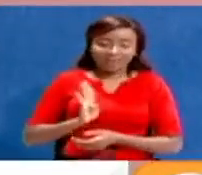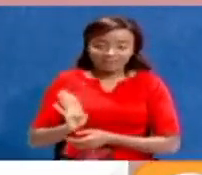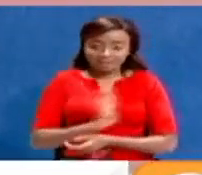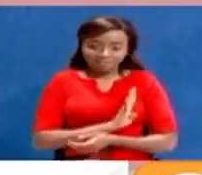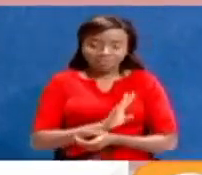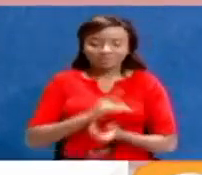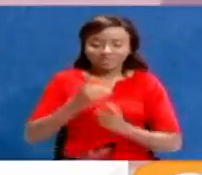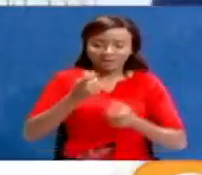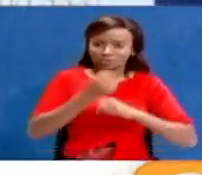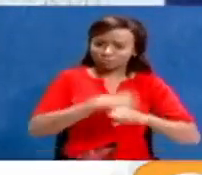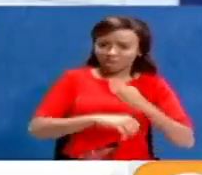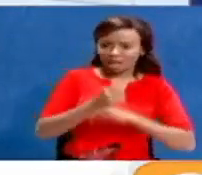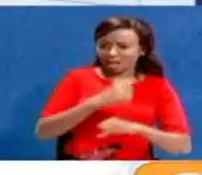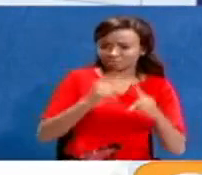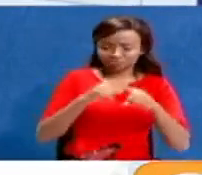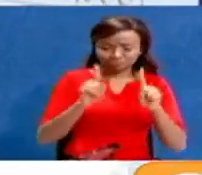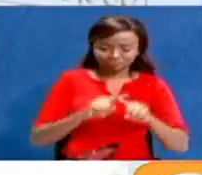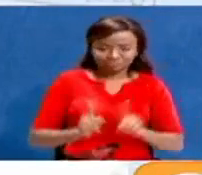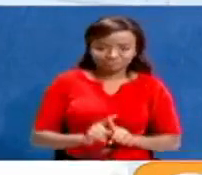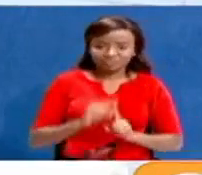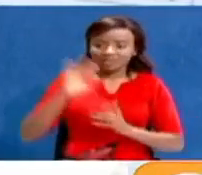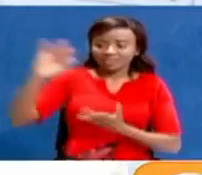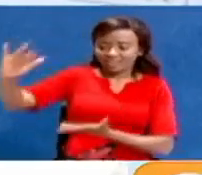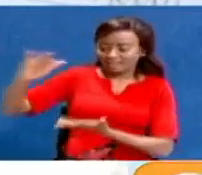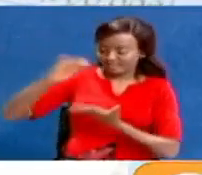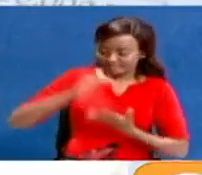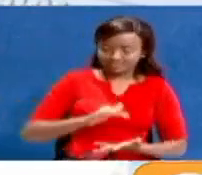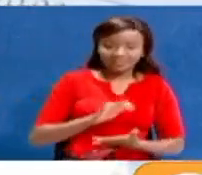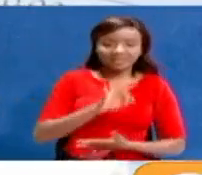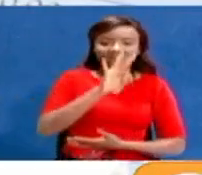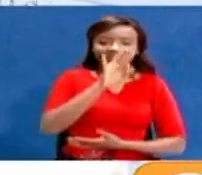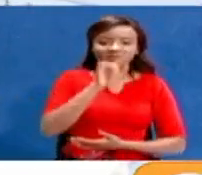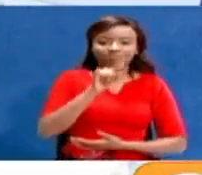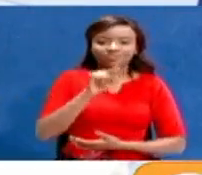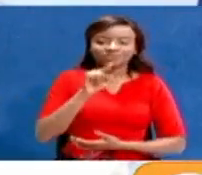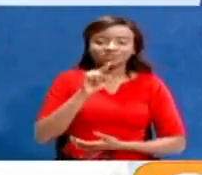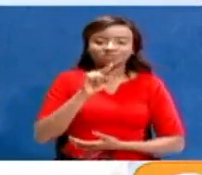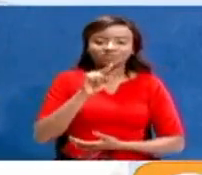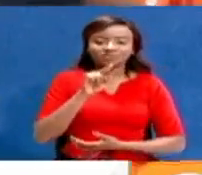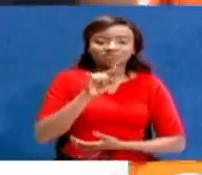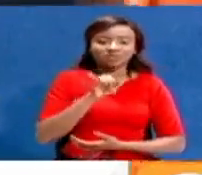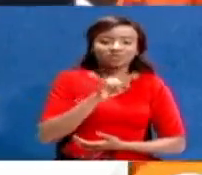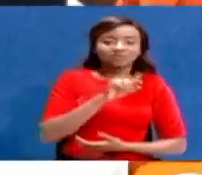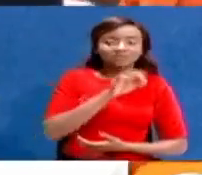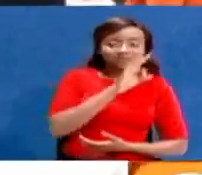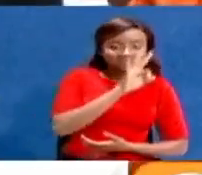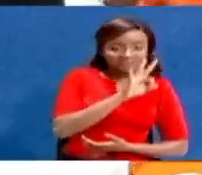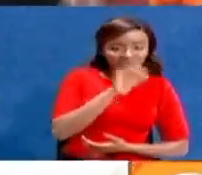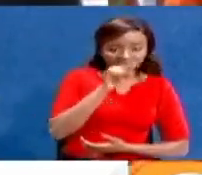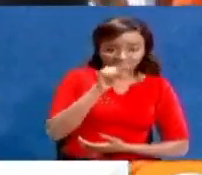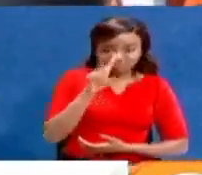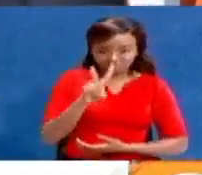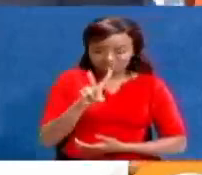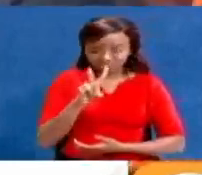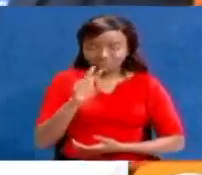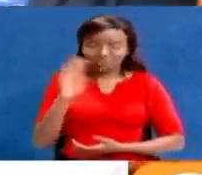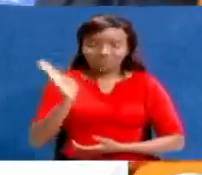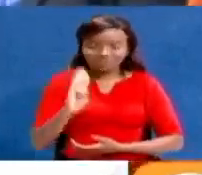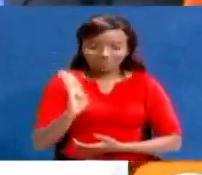hatua kwenye shughuli zake na kupokea shilingi bilioni 3.2 na bidhaa zenye thamani ya milioni